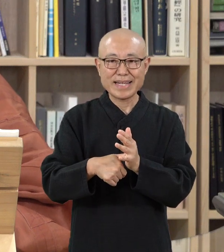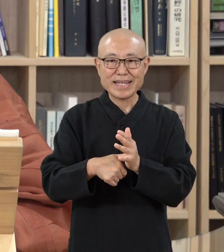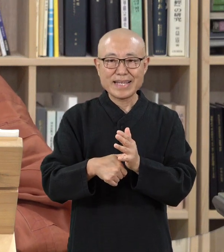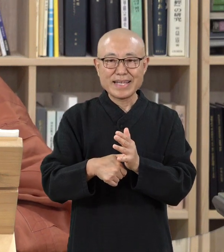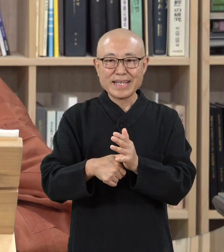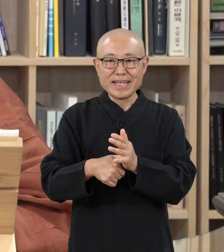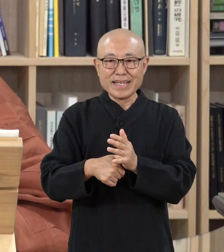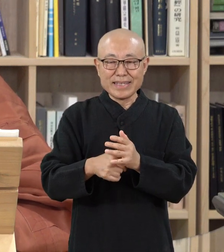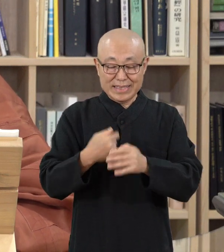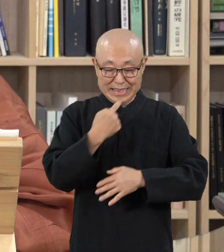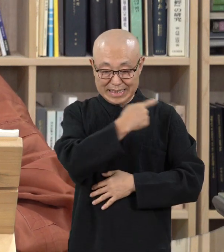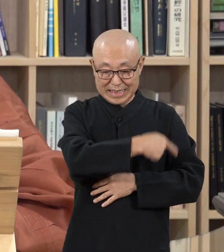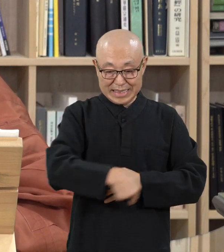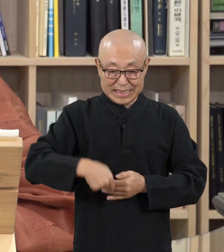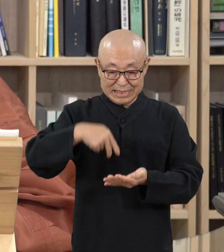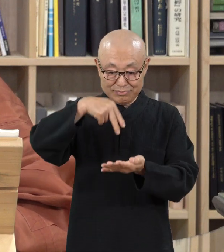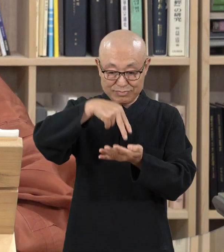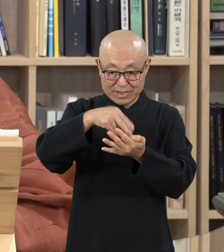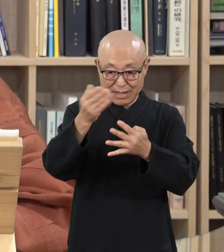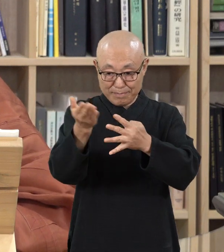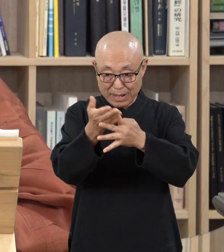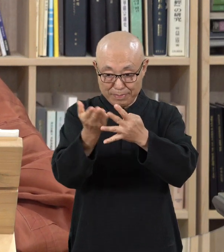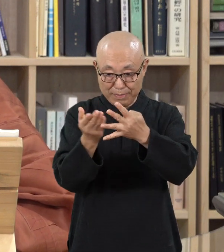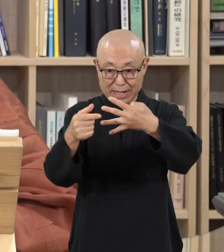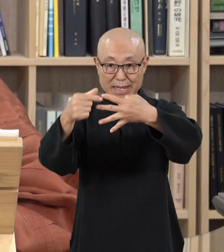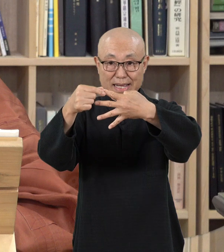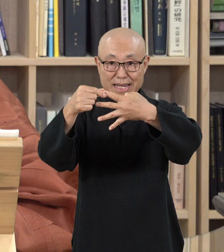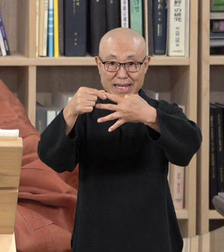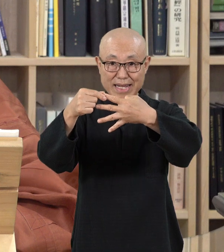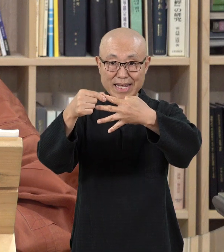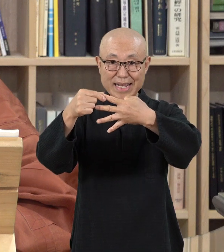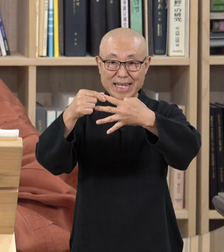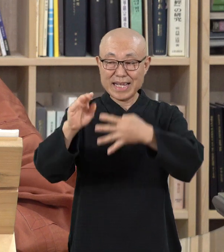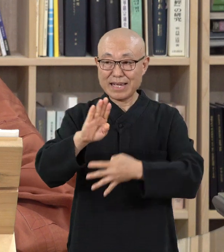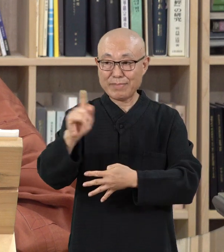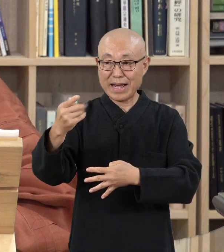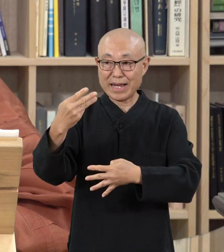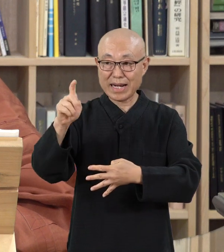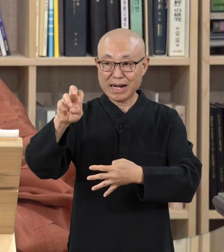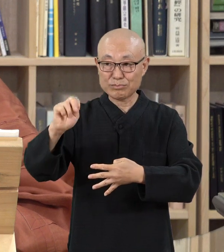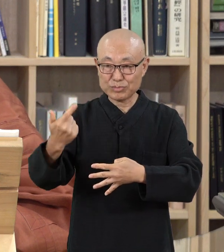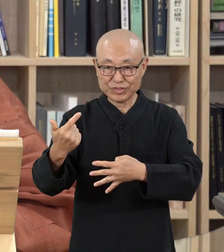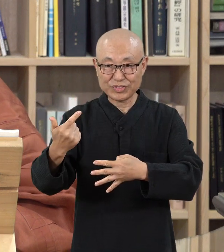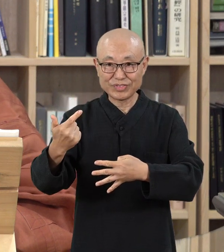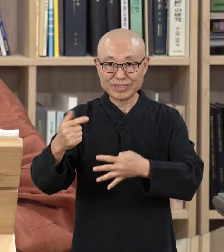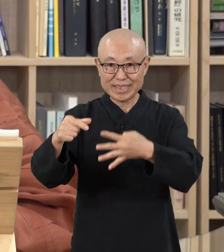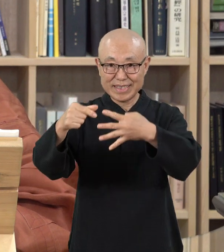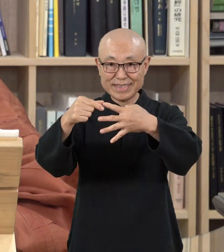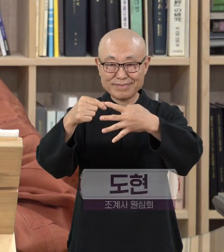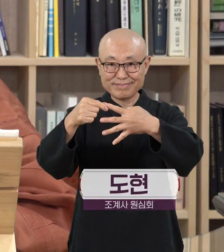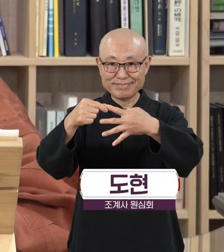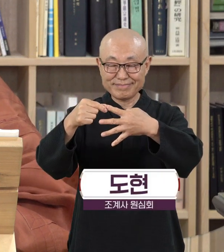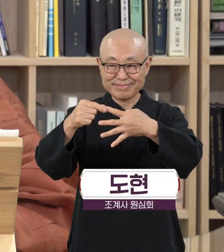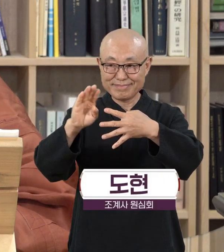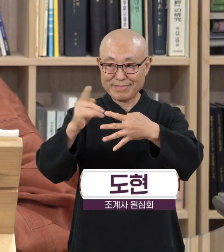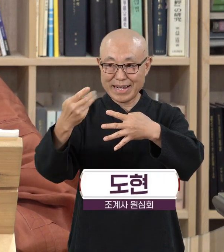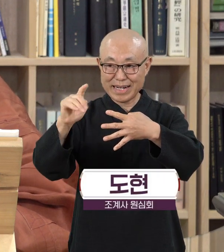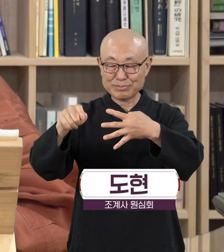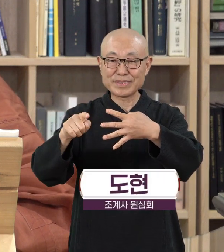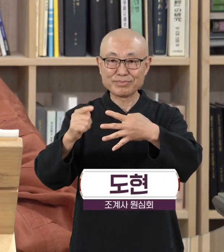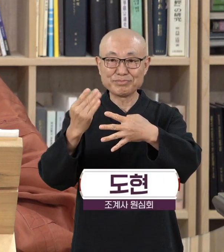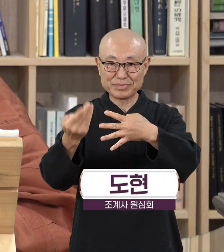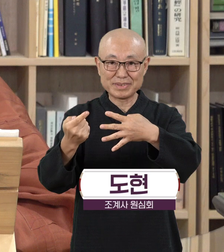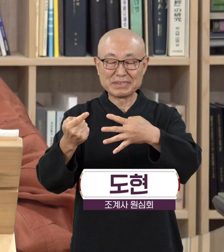유명한 바라문이면 이제 사성 계급 중에 카스트 제도 중에 제일 최고의 그런 계급인데